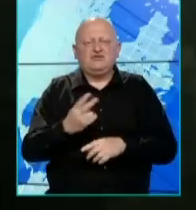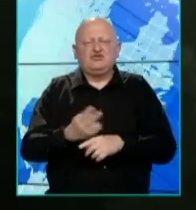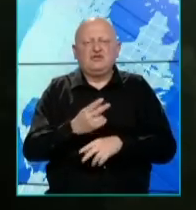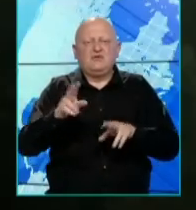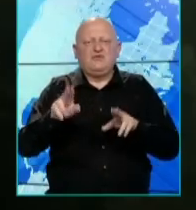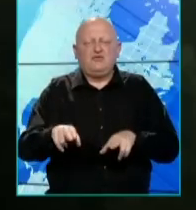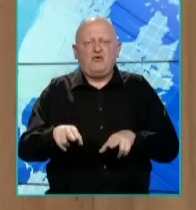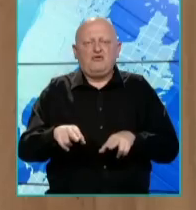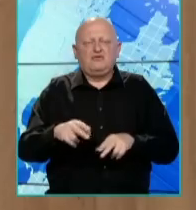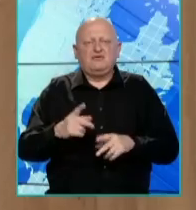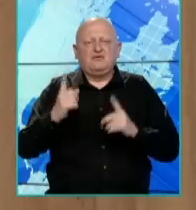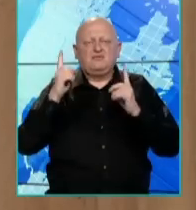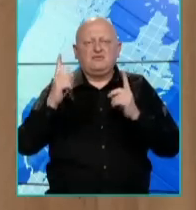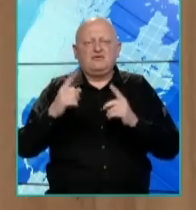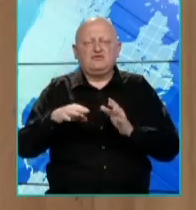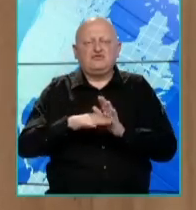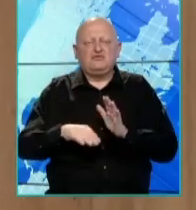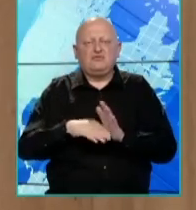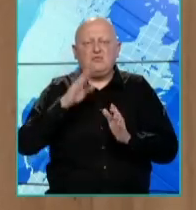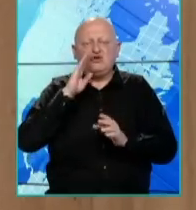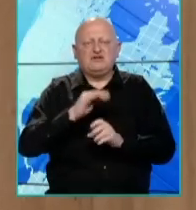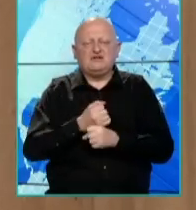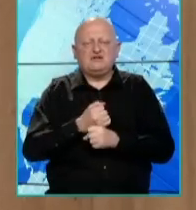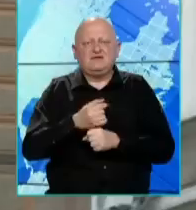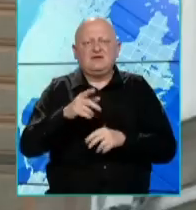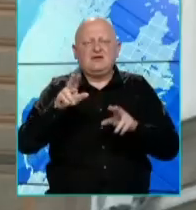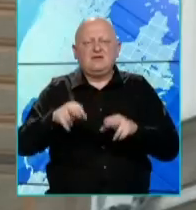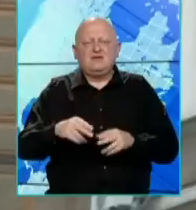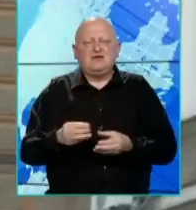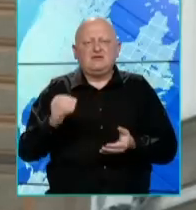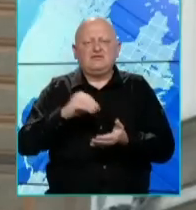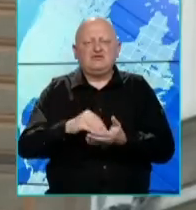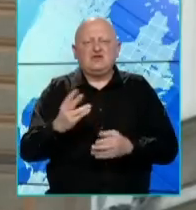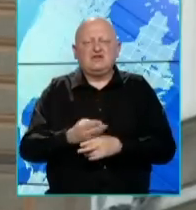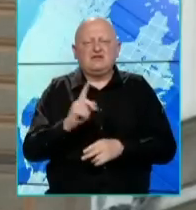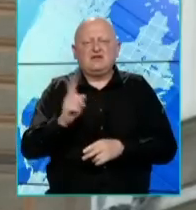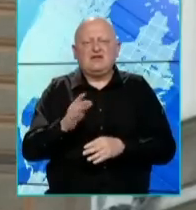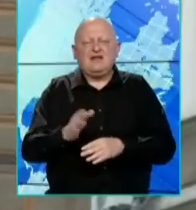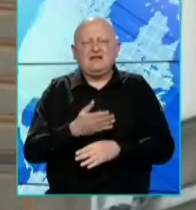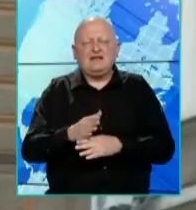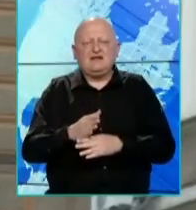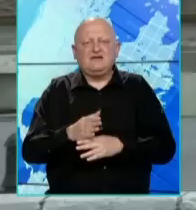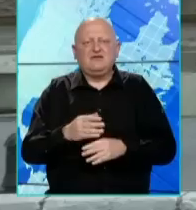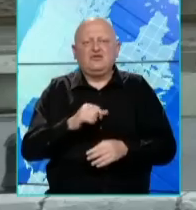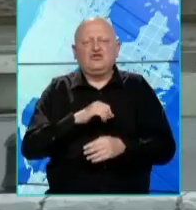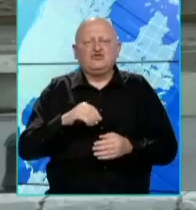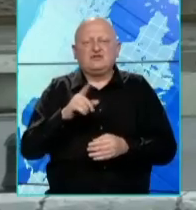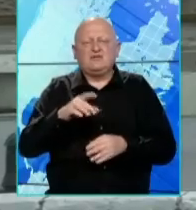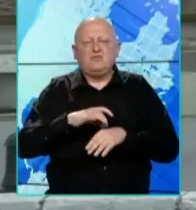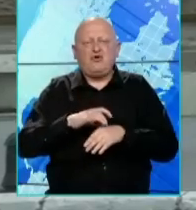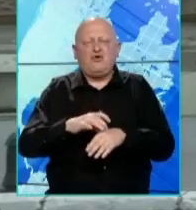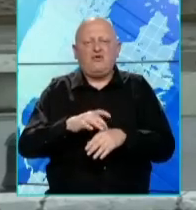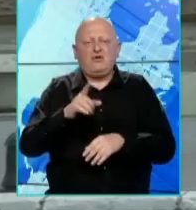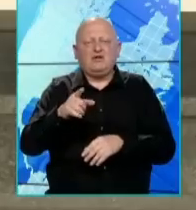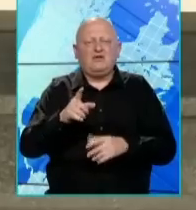državnom imovinom. Se presudio i Ustavni sud BiH da se imovina knjiži na državu, a ne entitete. Još samo da bude provedeno